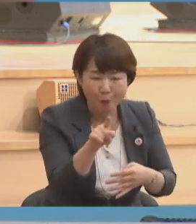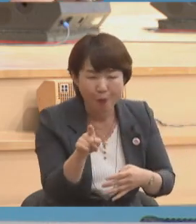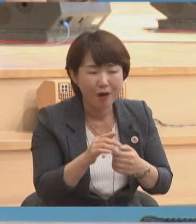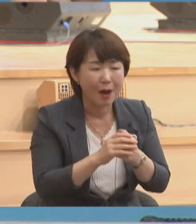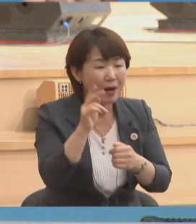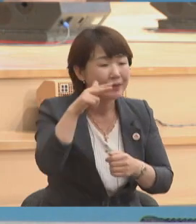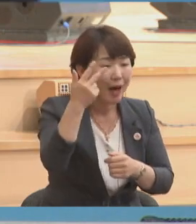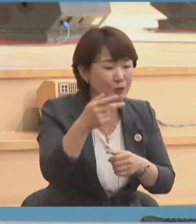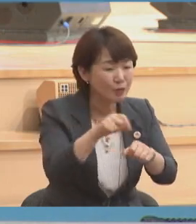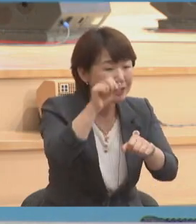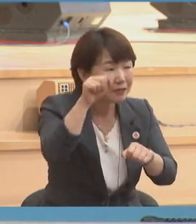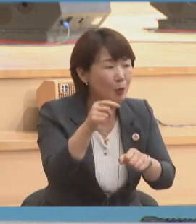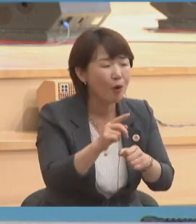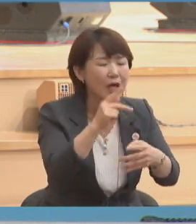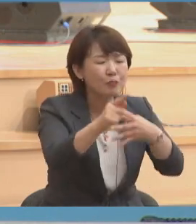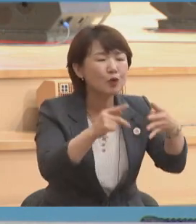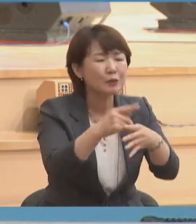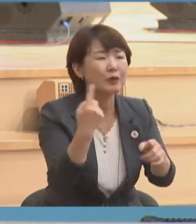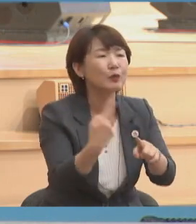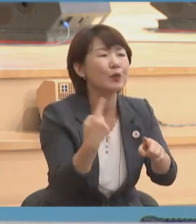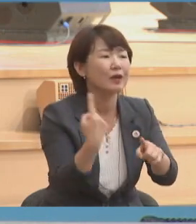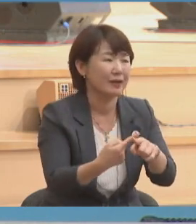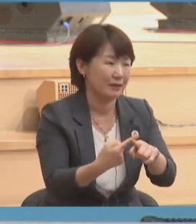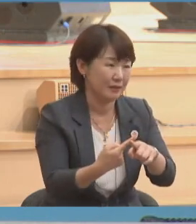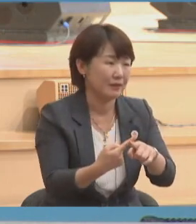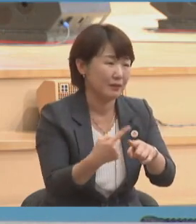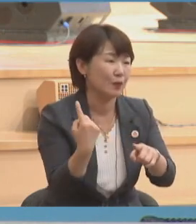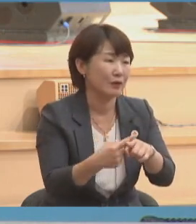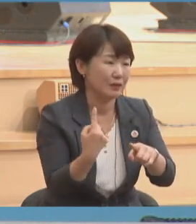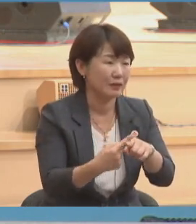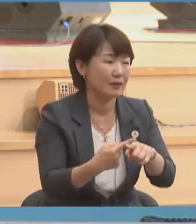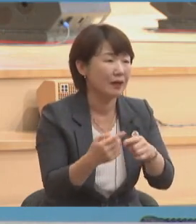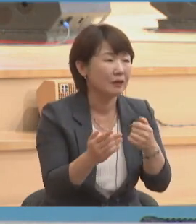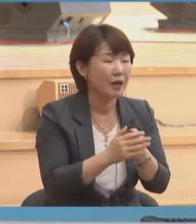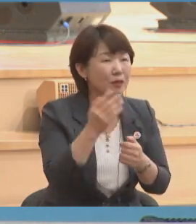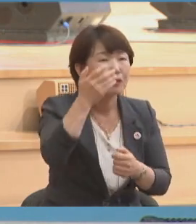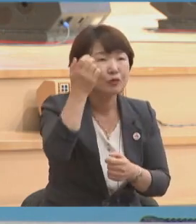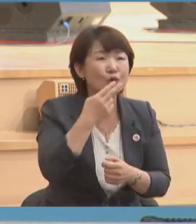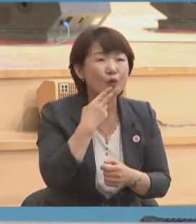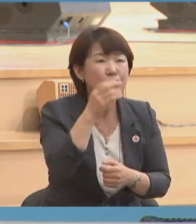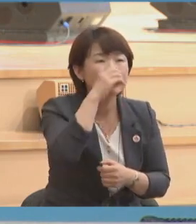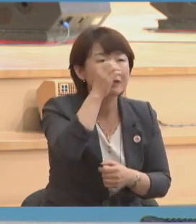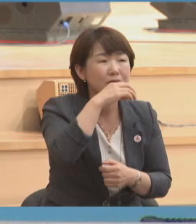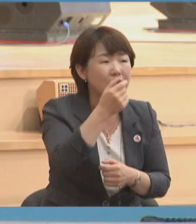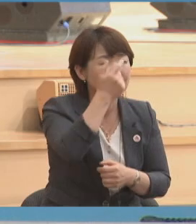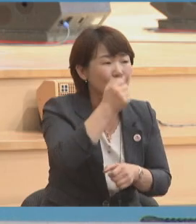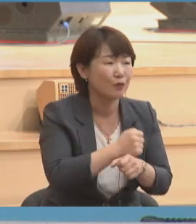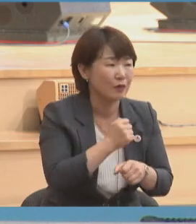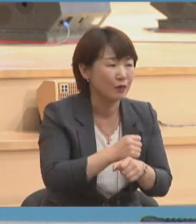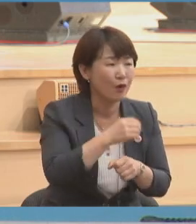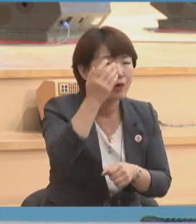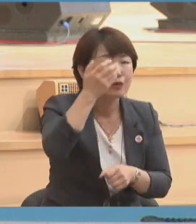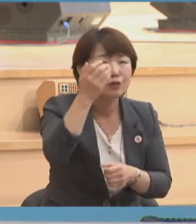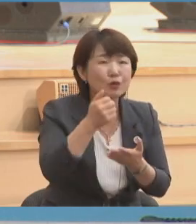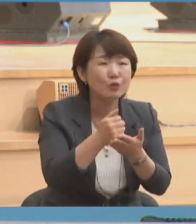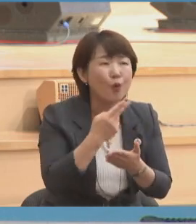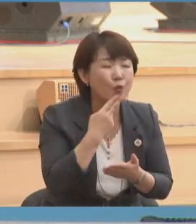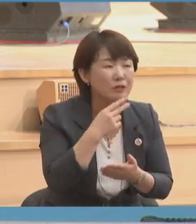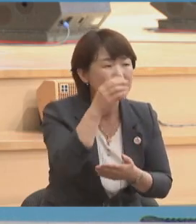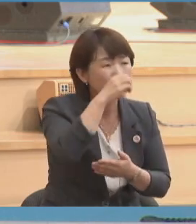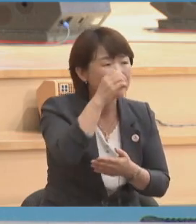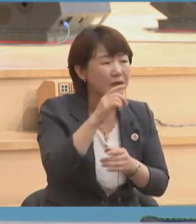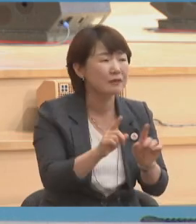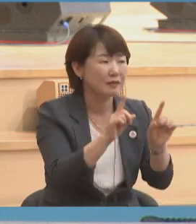다음 주에 특세도 그냥 프로그램이야. 그러다 보니 어떻게 해요? 성령 없이 기도하고, 성령 없이 예배하고, 성령